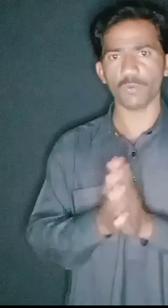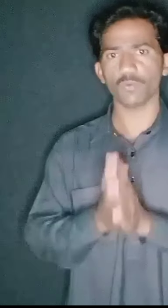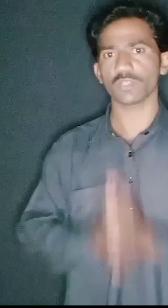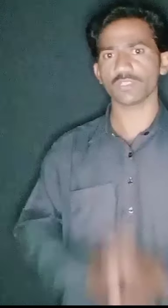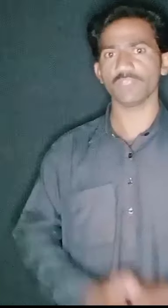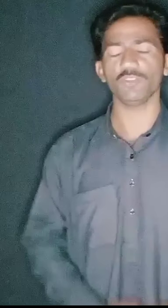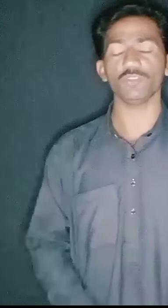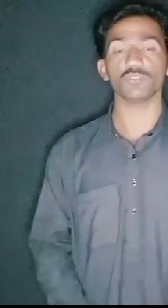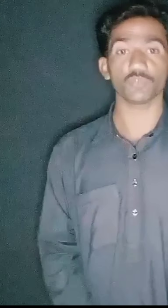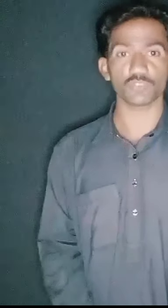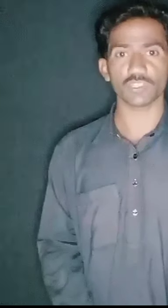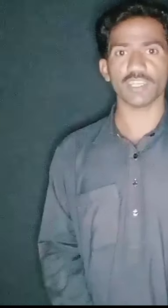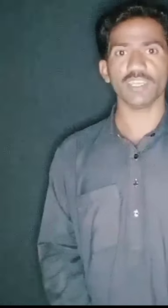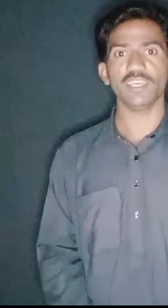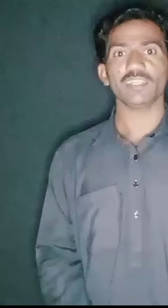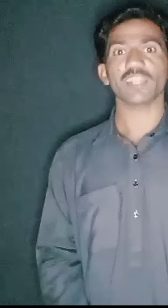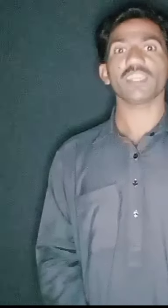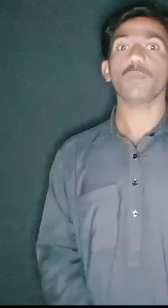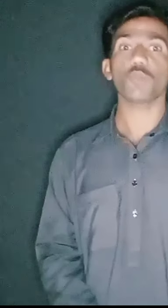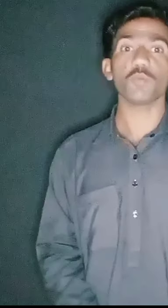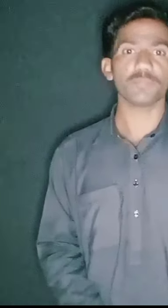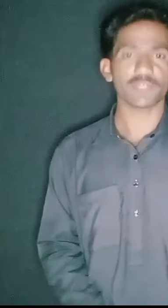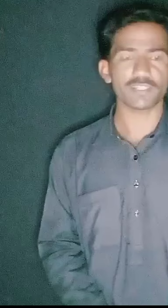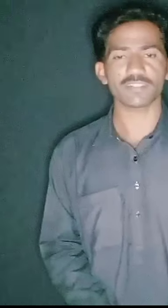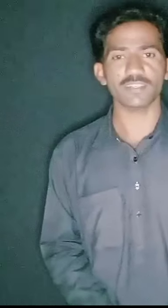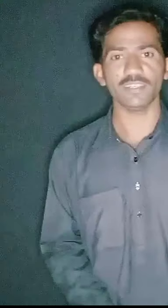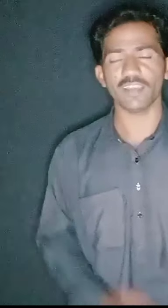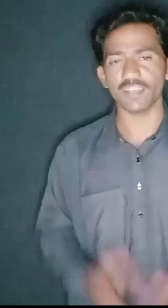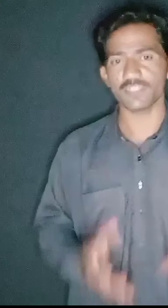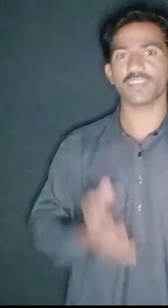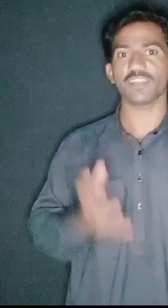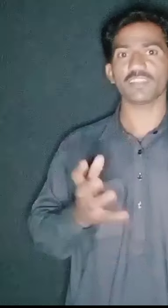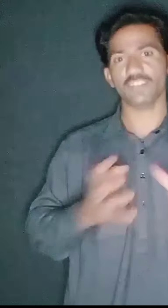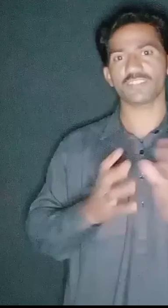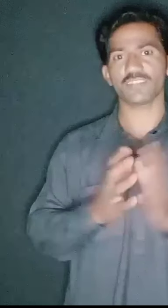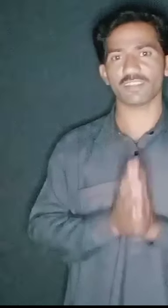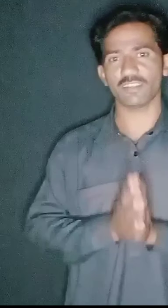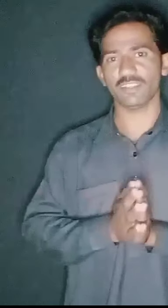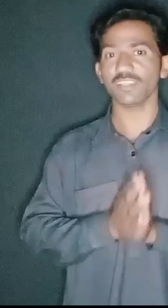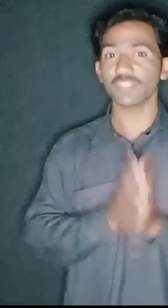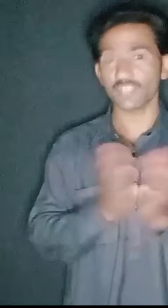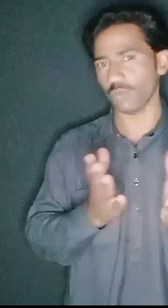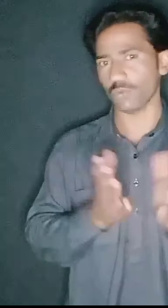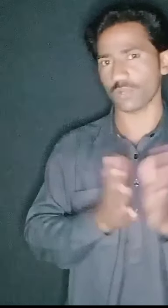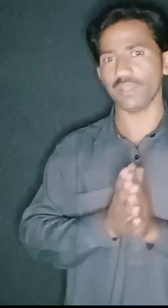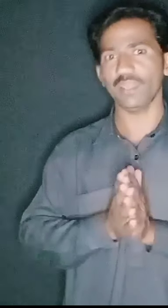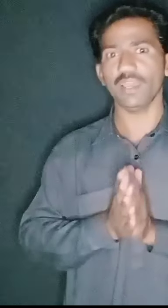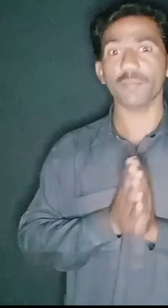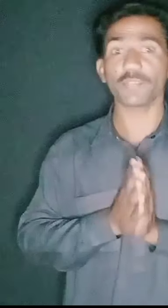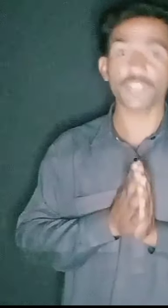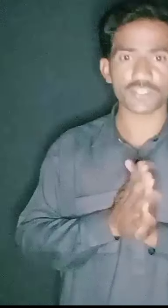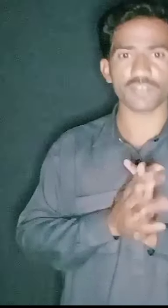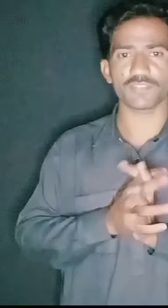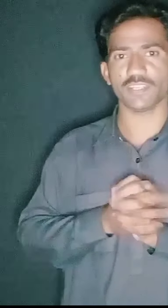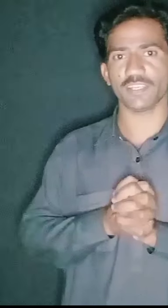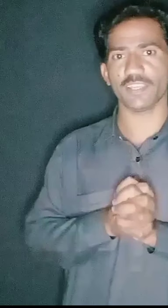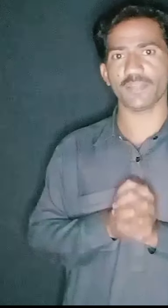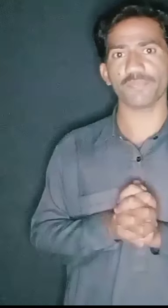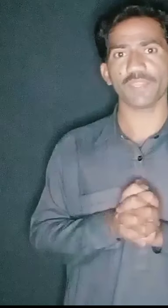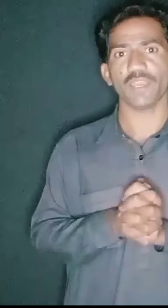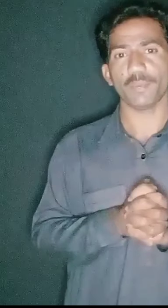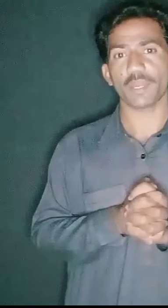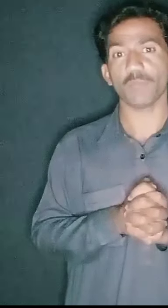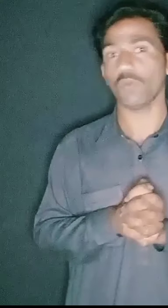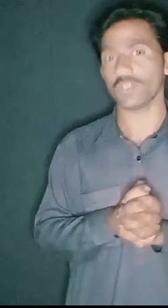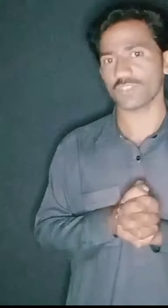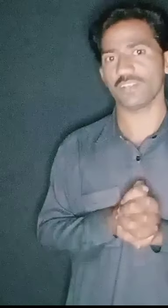समझा कि आप लोगों तक ये वीडियो ज़रूर जाए ताकि आपको भी पता चले आजकल क्या चल रहा है, क्या हो रहा है, हम किस तरफ चले गए